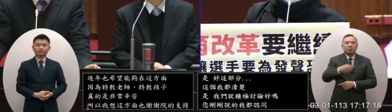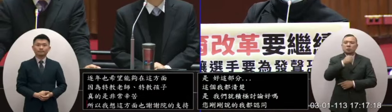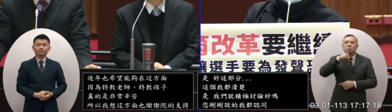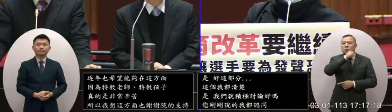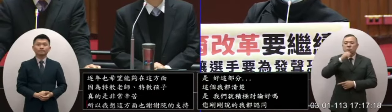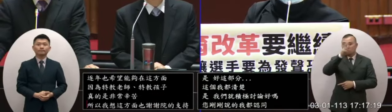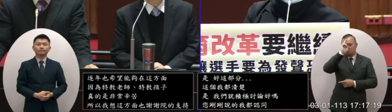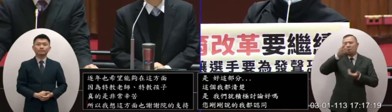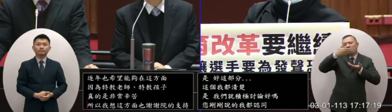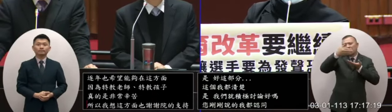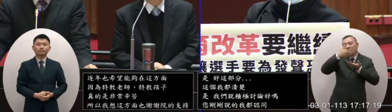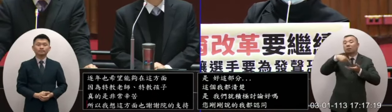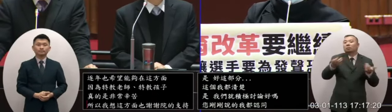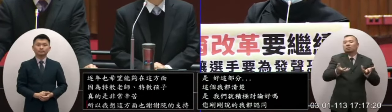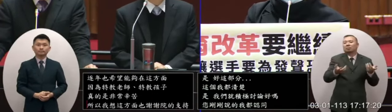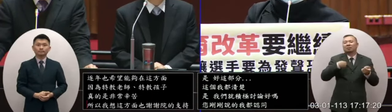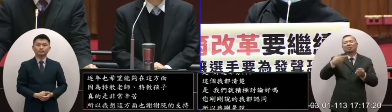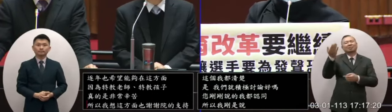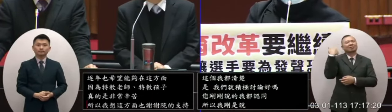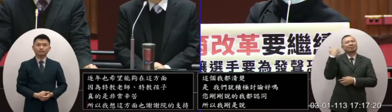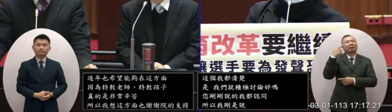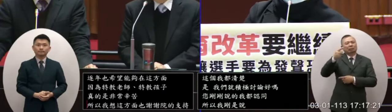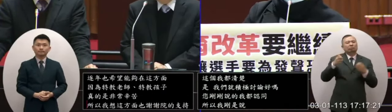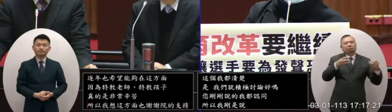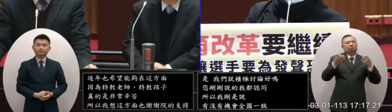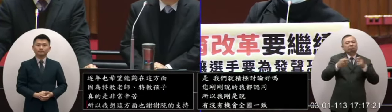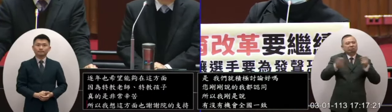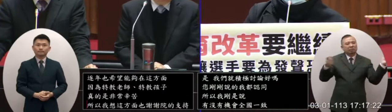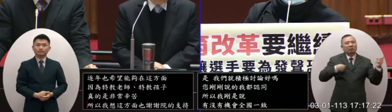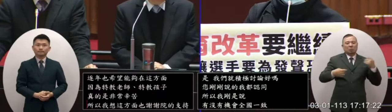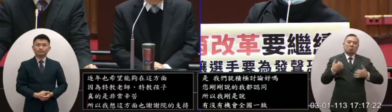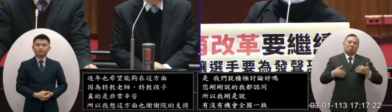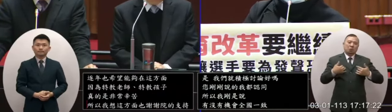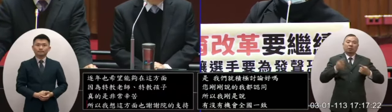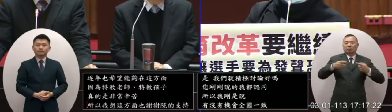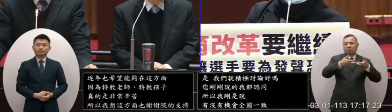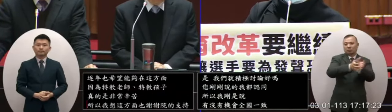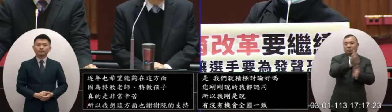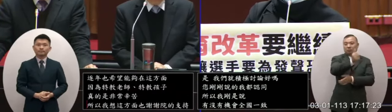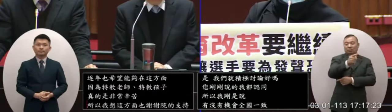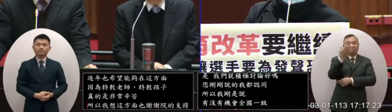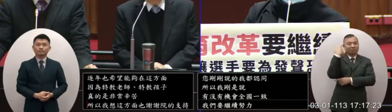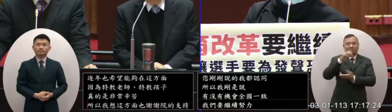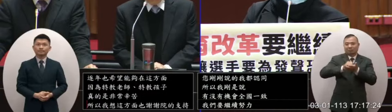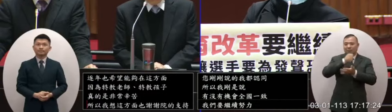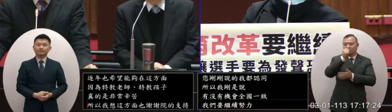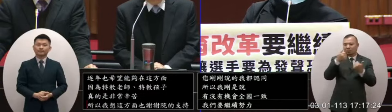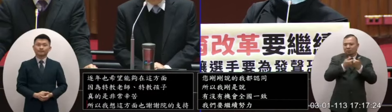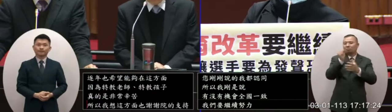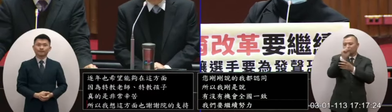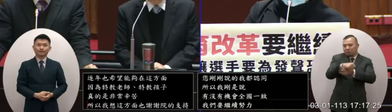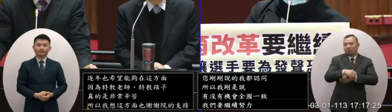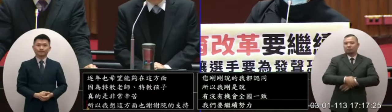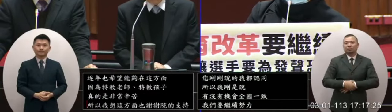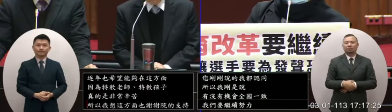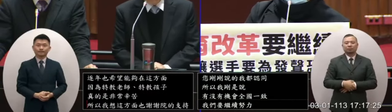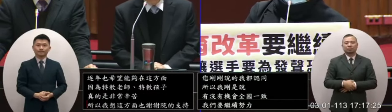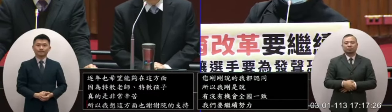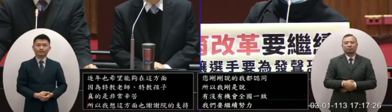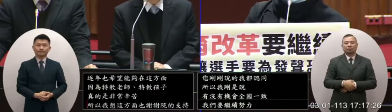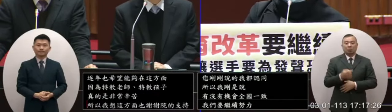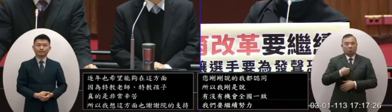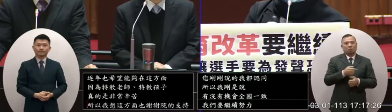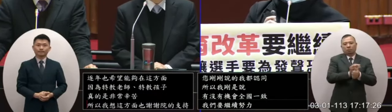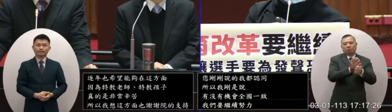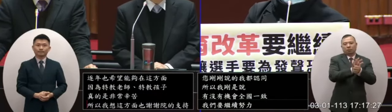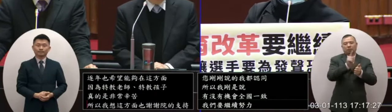长一定都知道，我一直在跟您讨论营养午餐，我们也很高兴看到部长您在之前开记者会承诺，那我们就是帮部长整